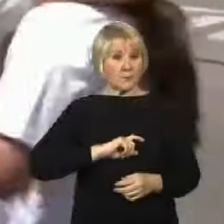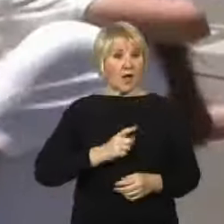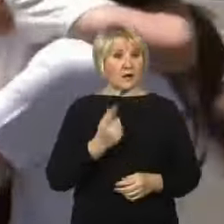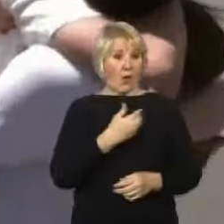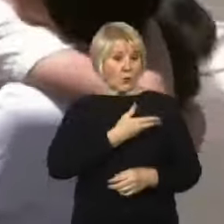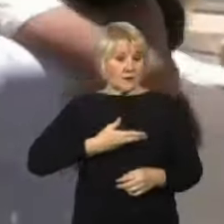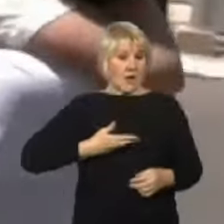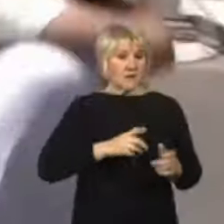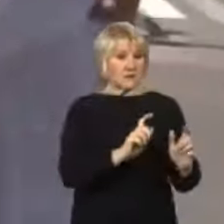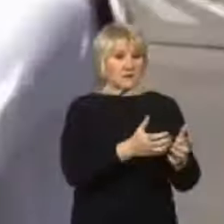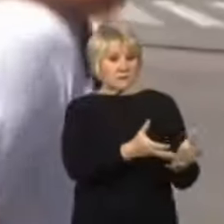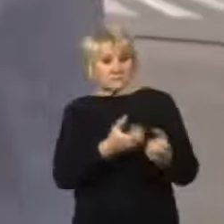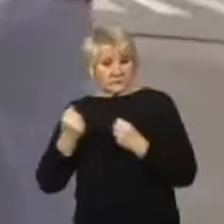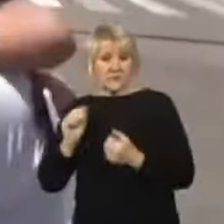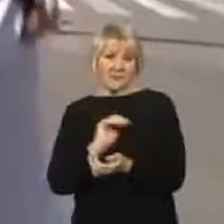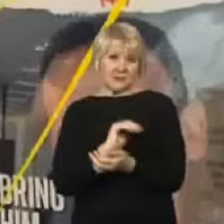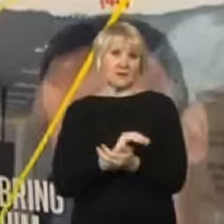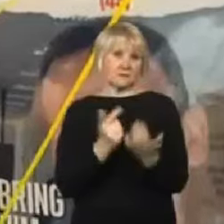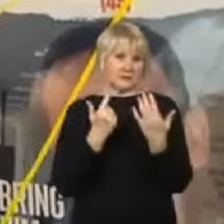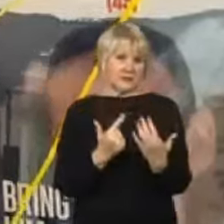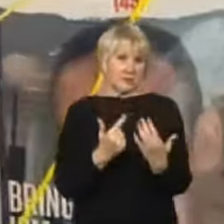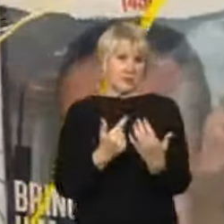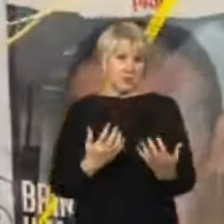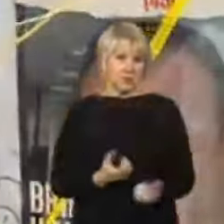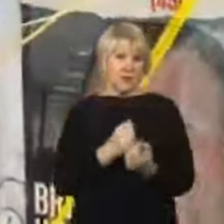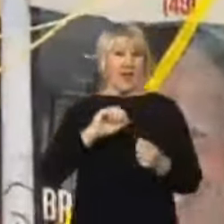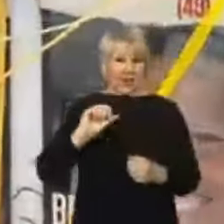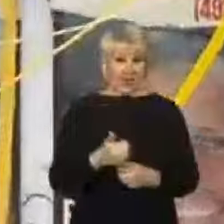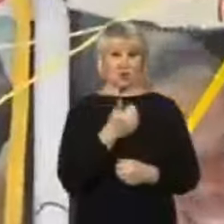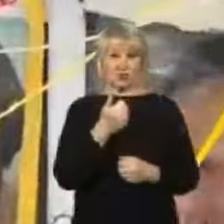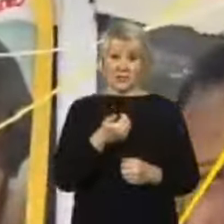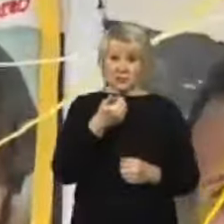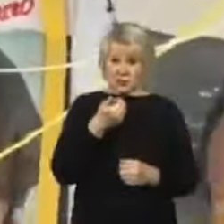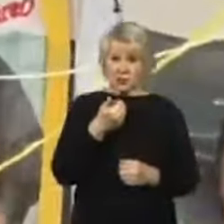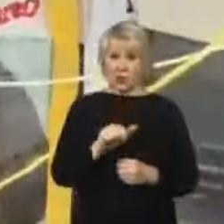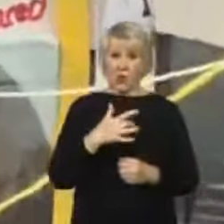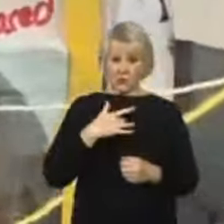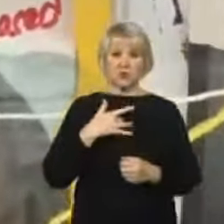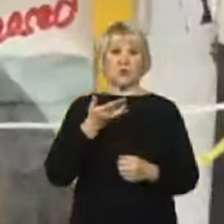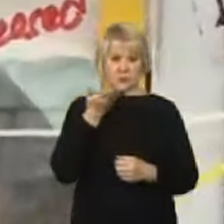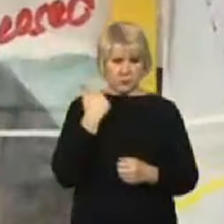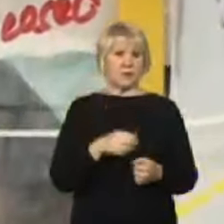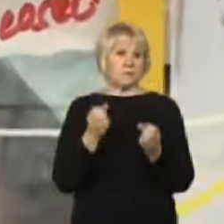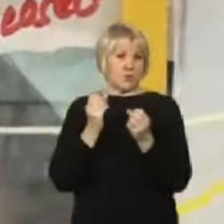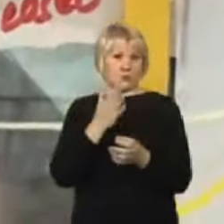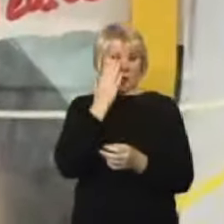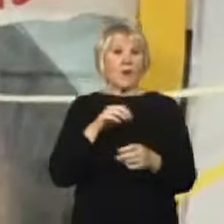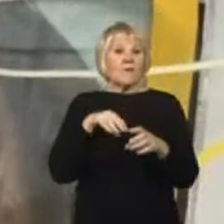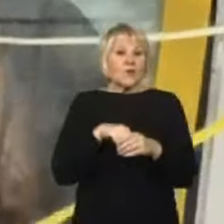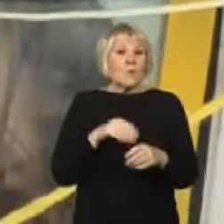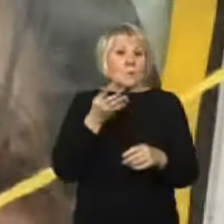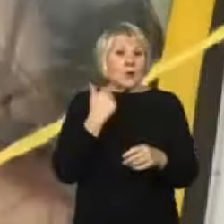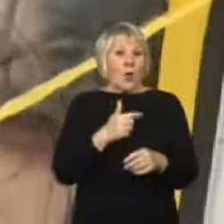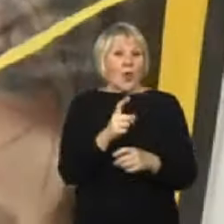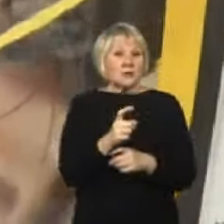Gazy naživu dostala zatím 7. Více než 100 dalších Hamás propustil v rámci výměny během příměří loni